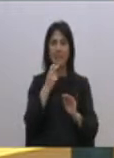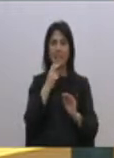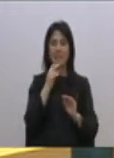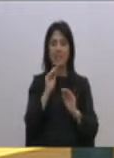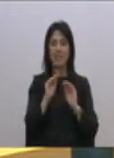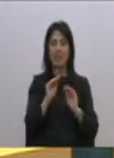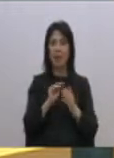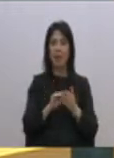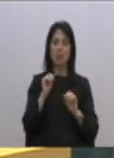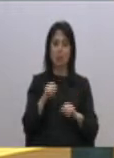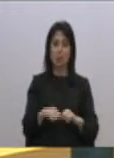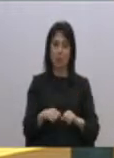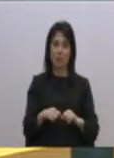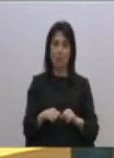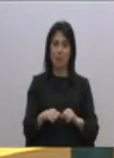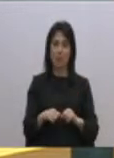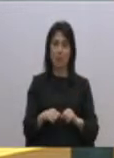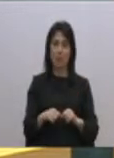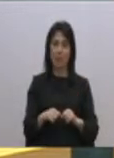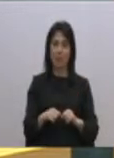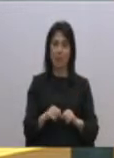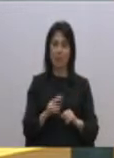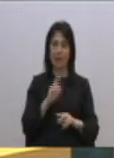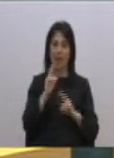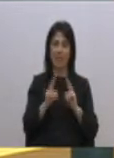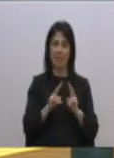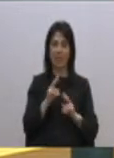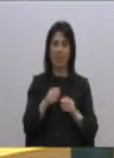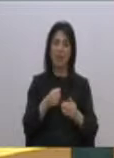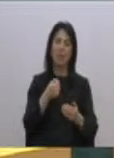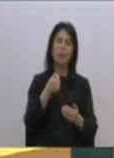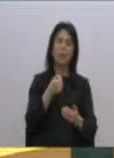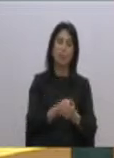ისე კი არ წერია, რომ მანამდე გასაჩივრება